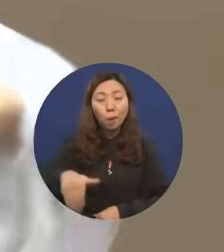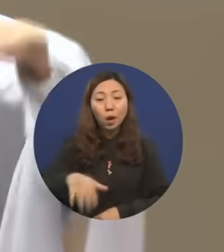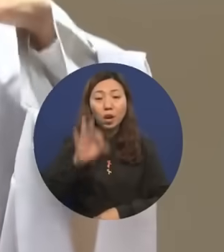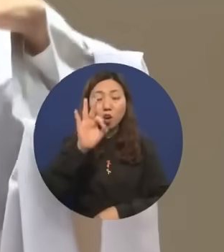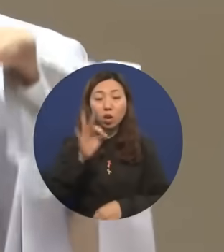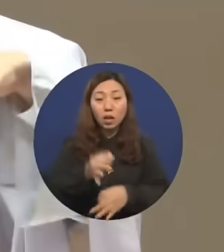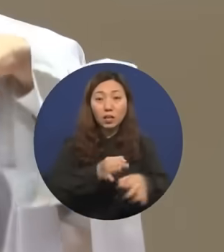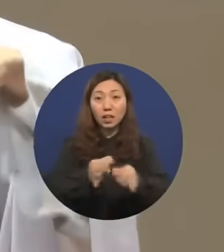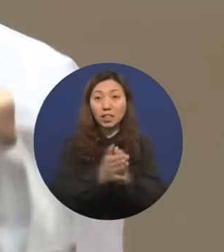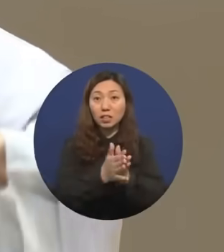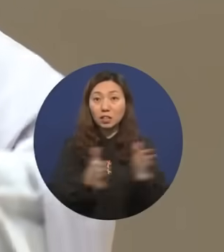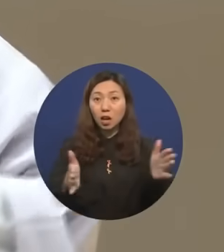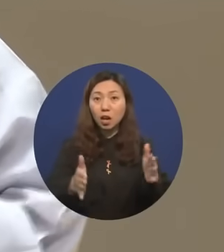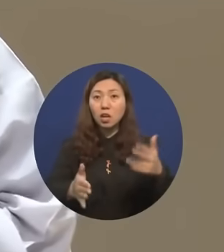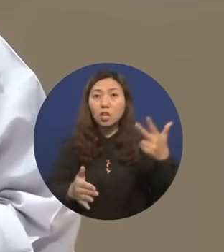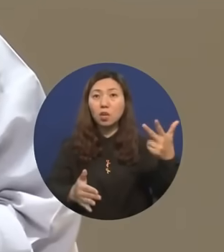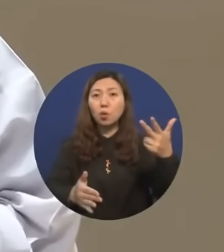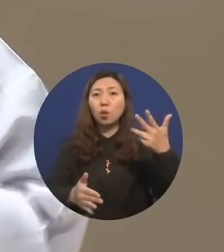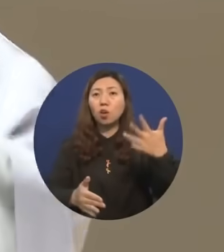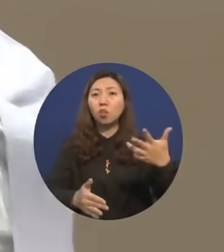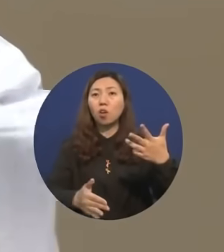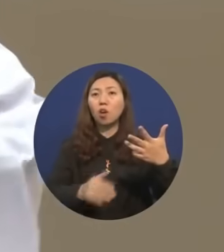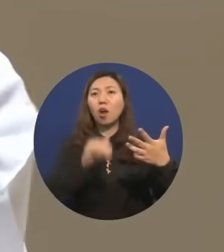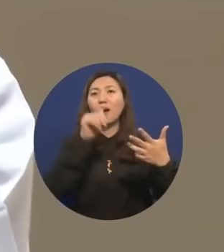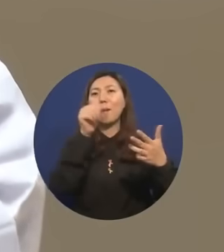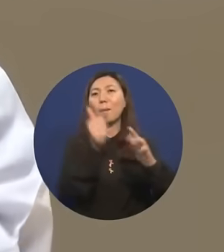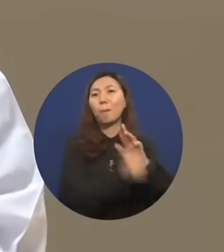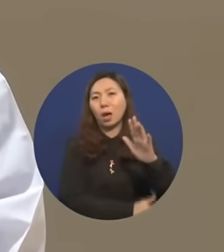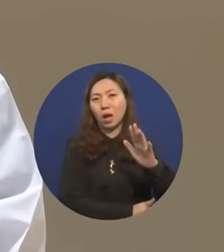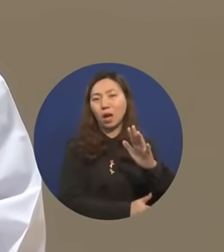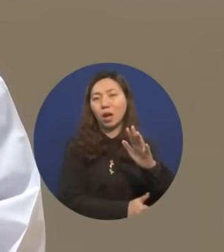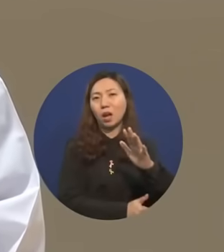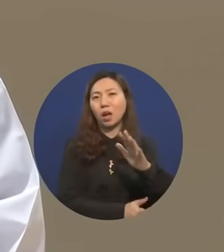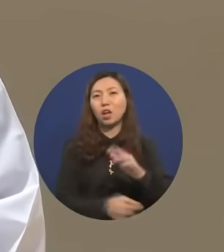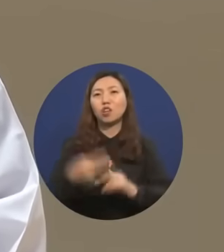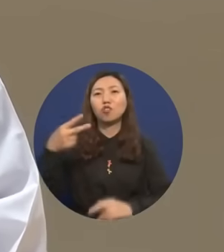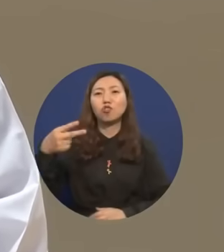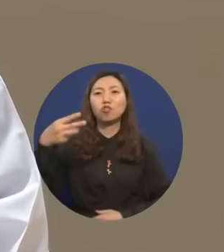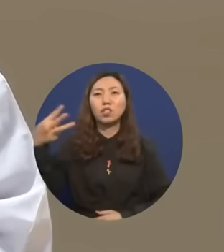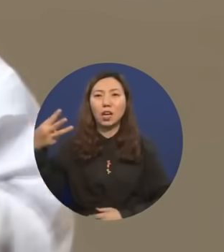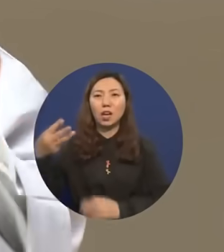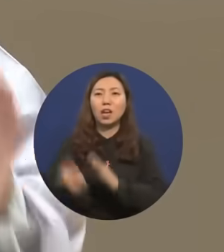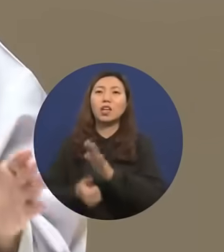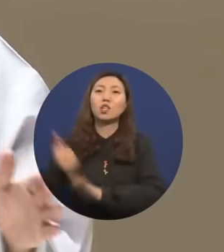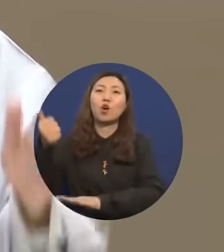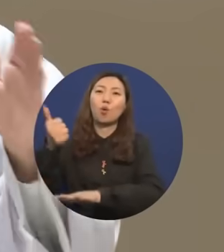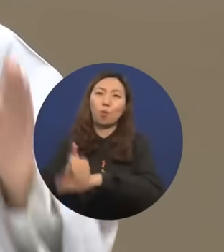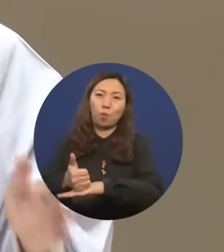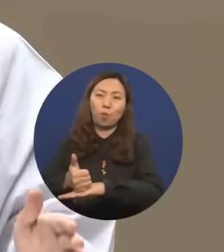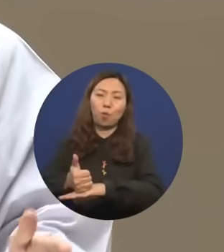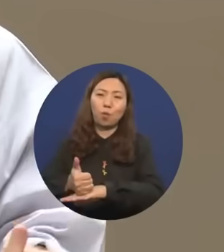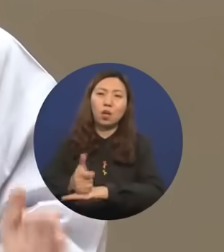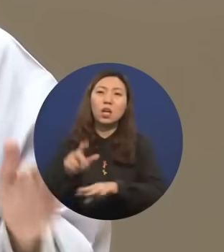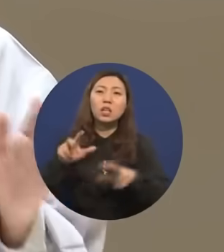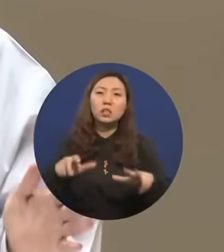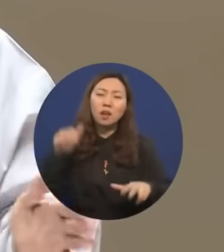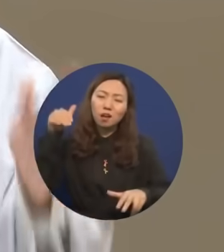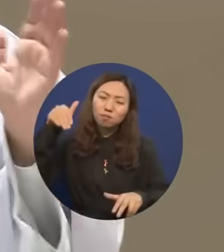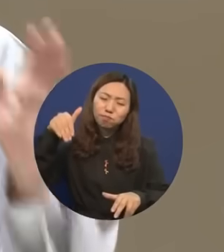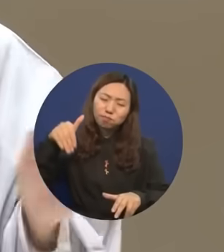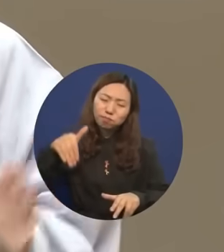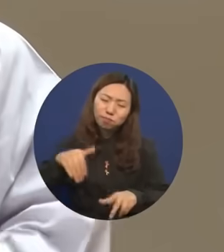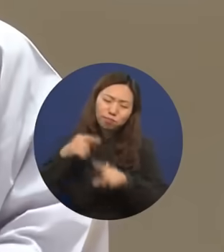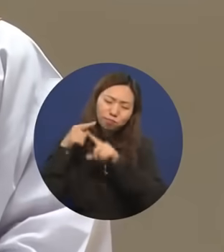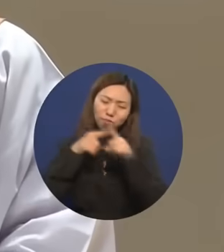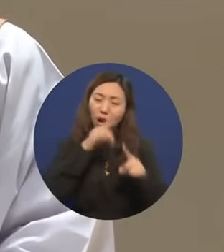열면 7개, 8개가 망하고 2개, 3개가 성공한다. 그러니까 하강 국면에는 무조건 안 되고 상승